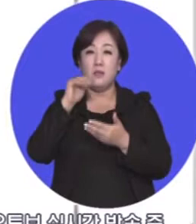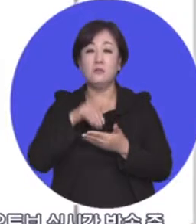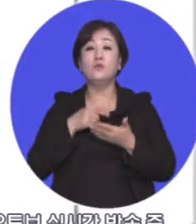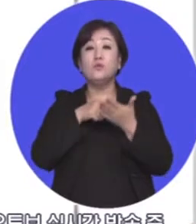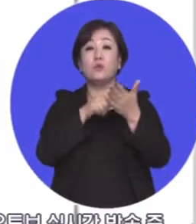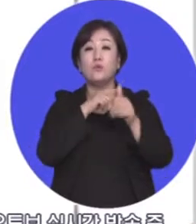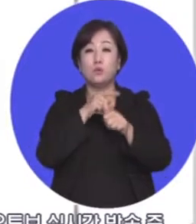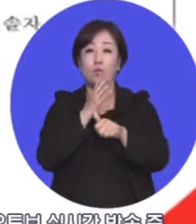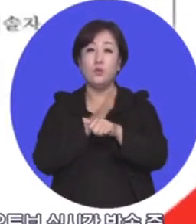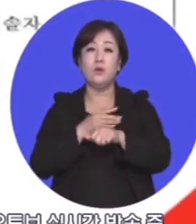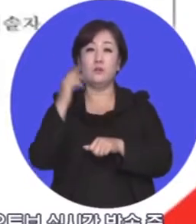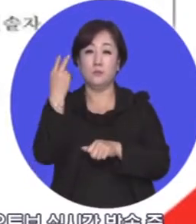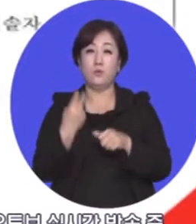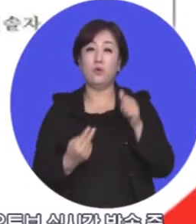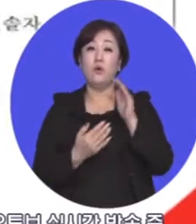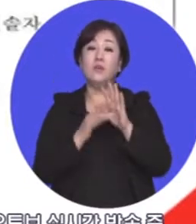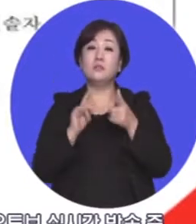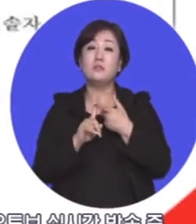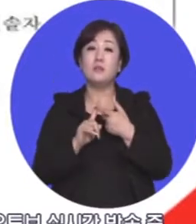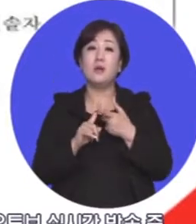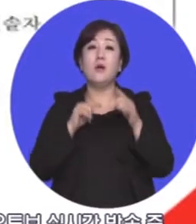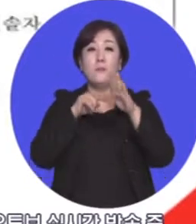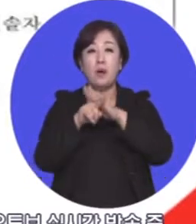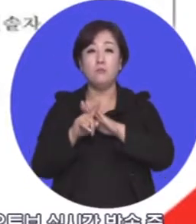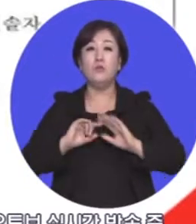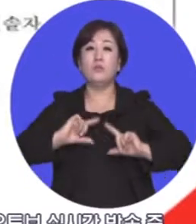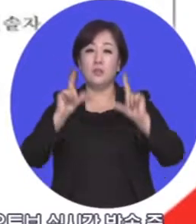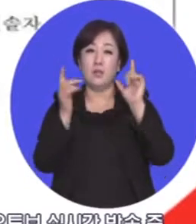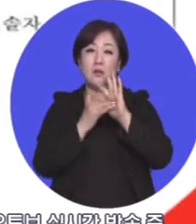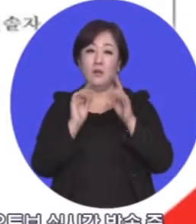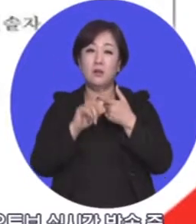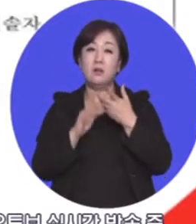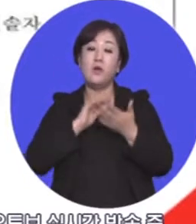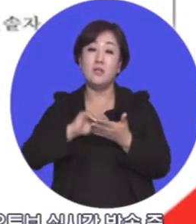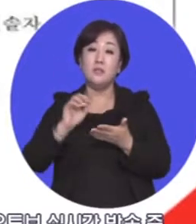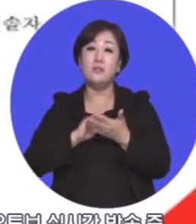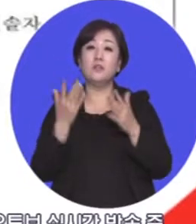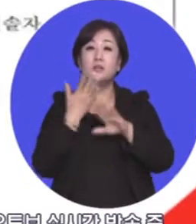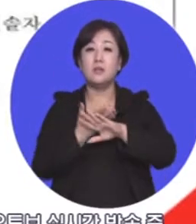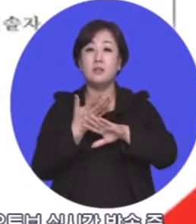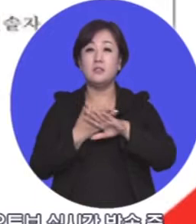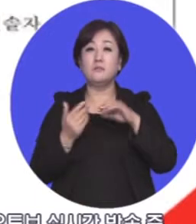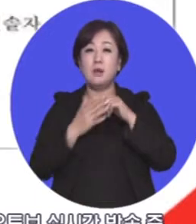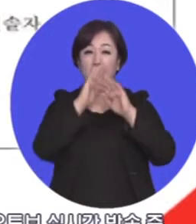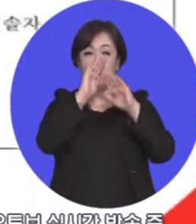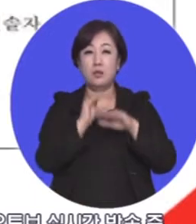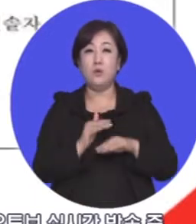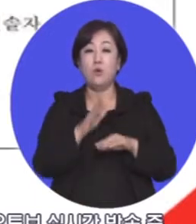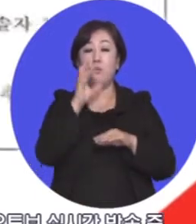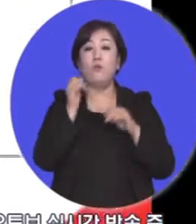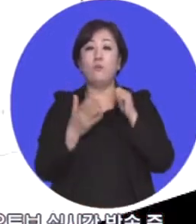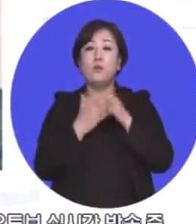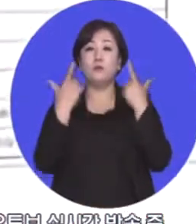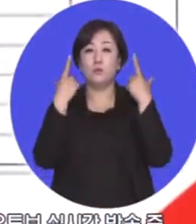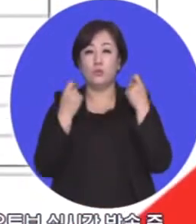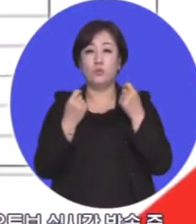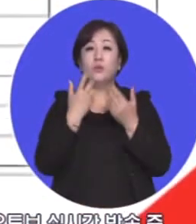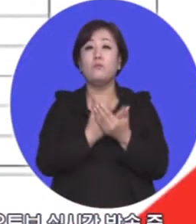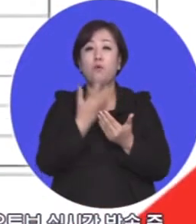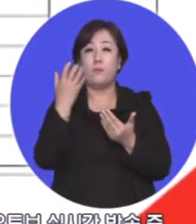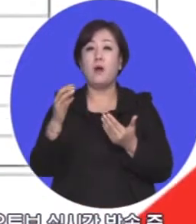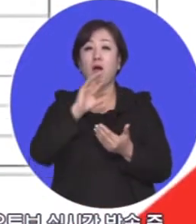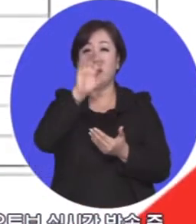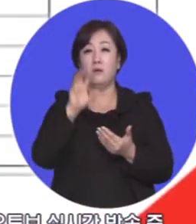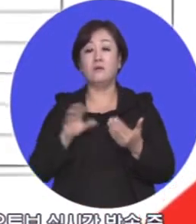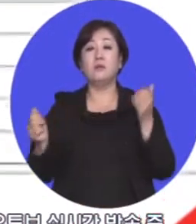보고서입니다. 방문 날짜와 인원도 다르지만 내용을 보면 토씨 하나 다르지 않습니다.